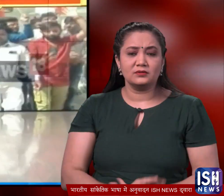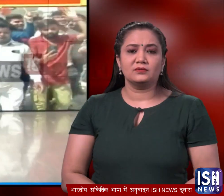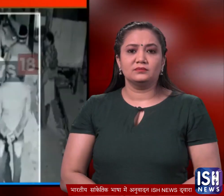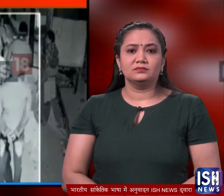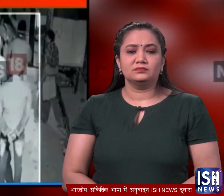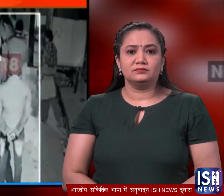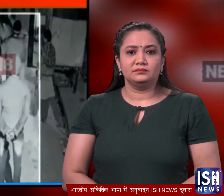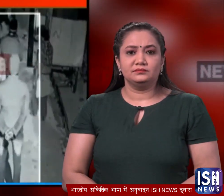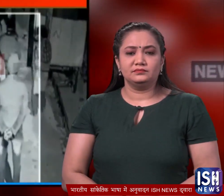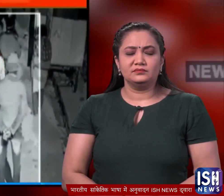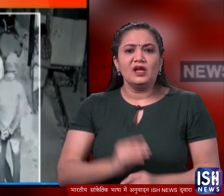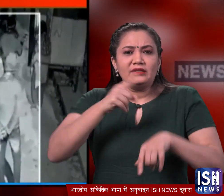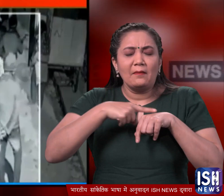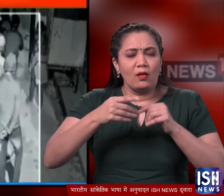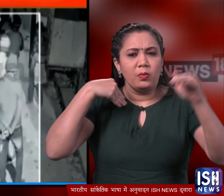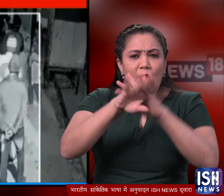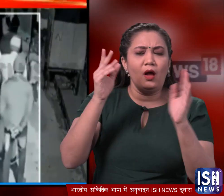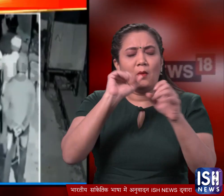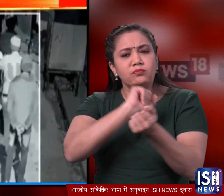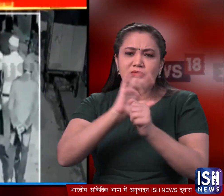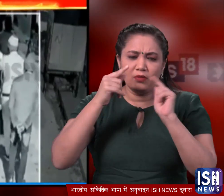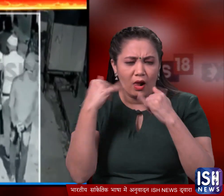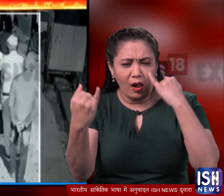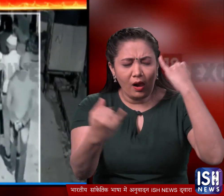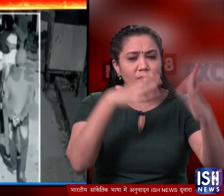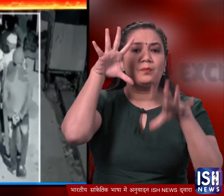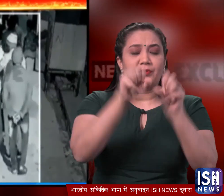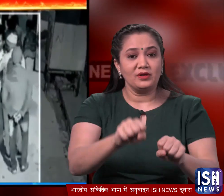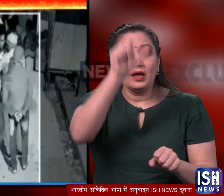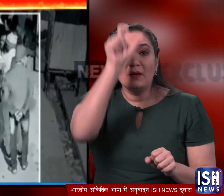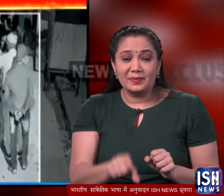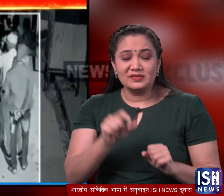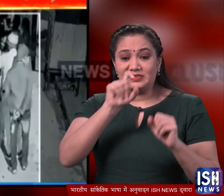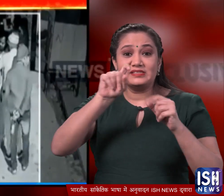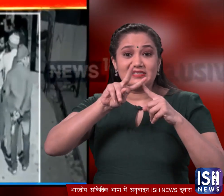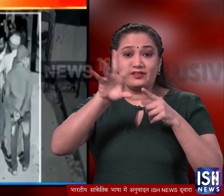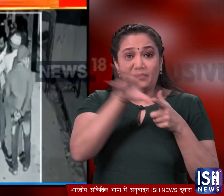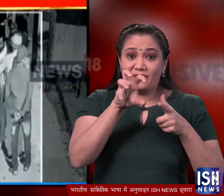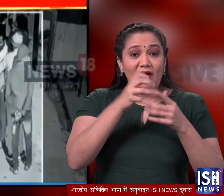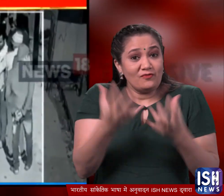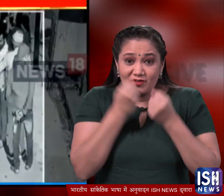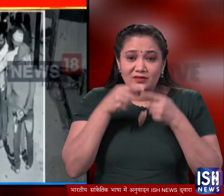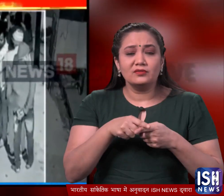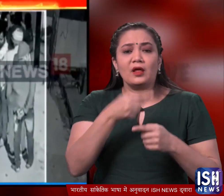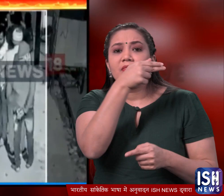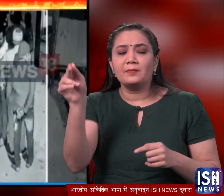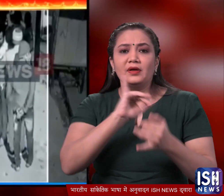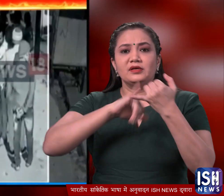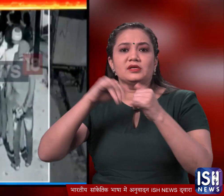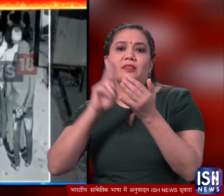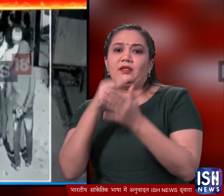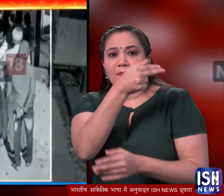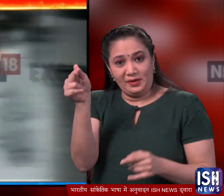थे, लेकिन वो ज्यादा देर तक पुलिस से नहीं बच पाए। जिस आरोपी की गिरफ्तारी की CCTV फुटेज सामने आई उसका